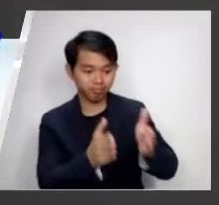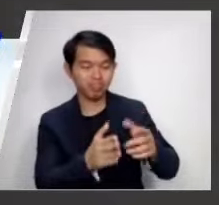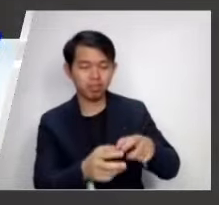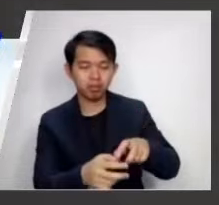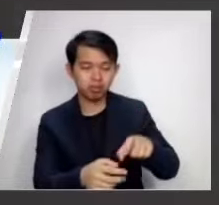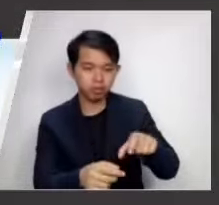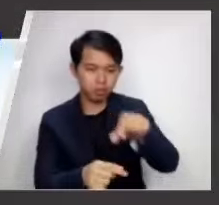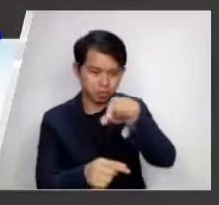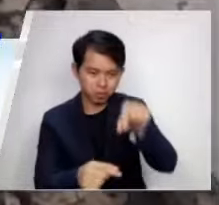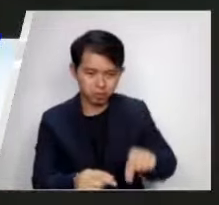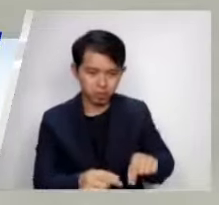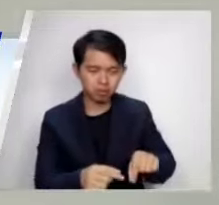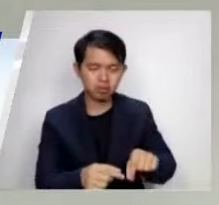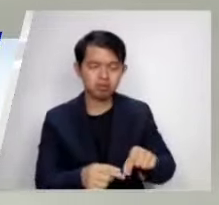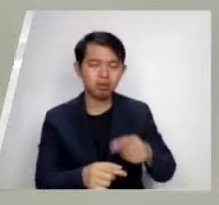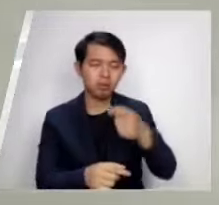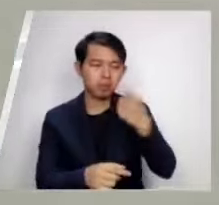kasunod ng malakas na ulan.